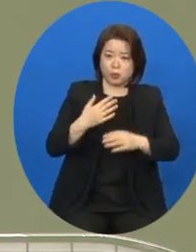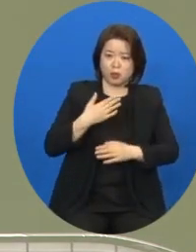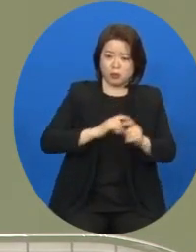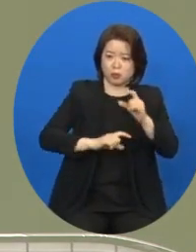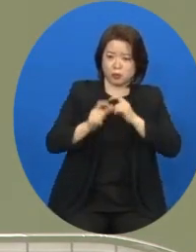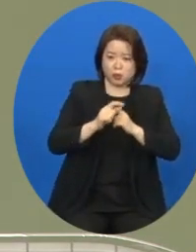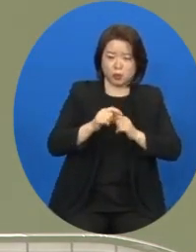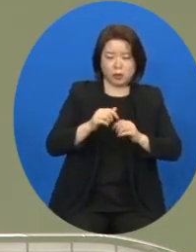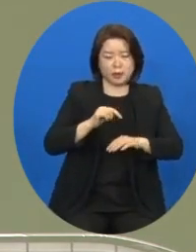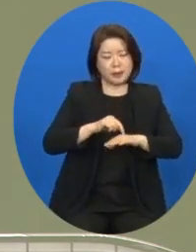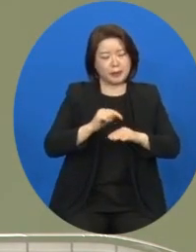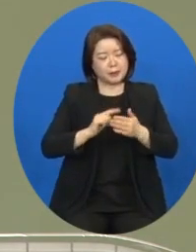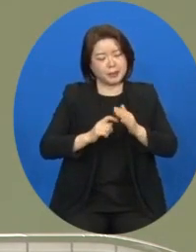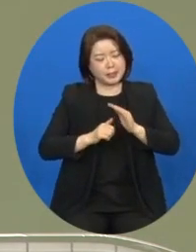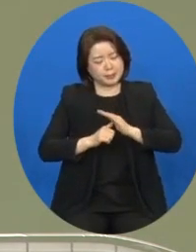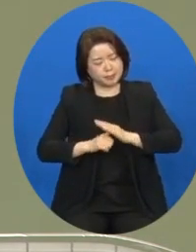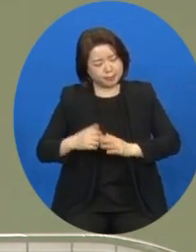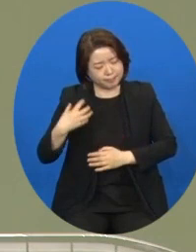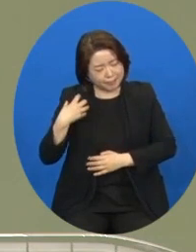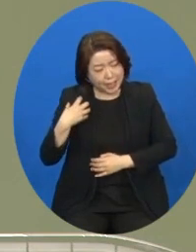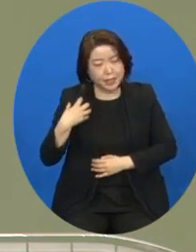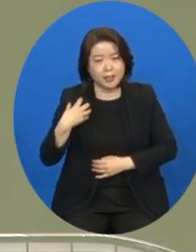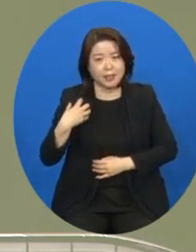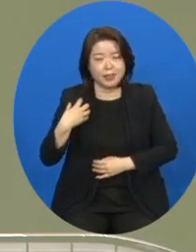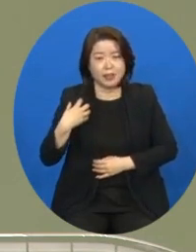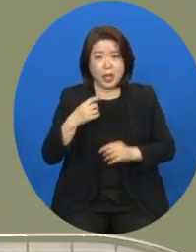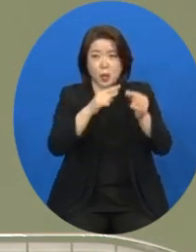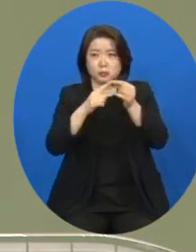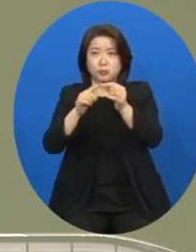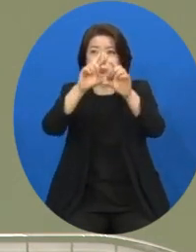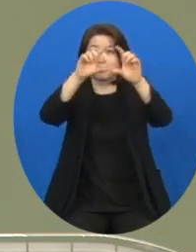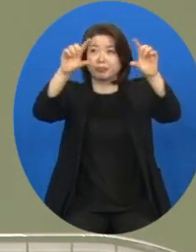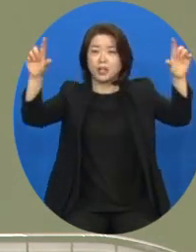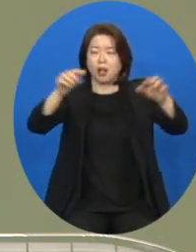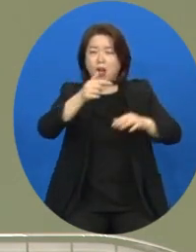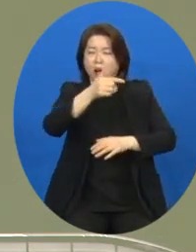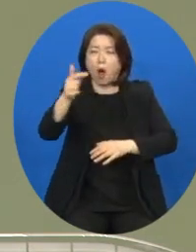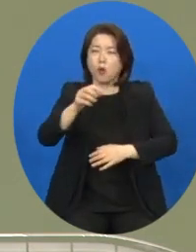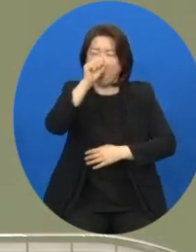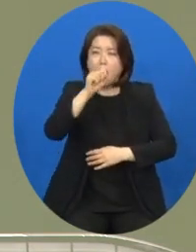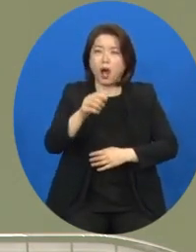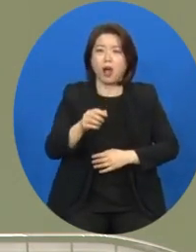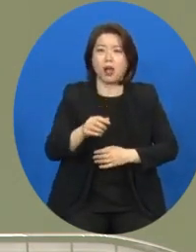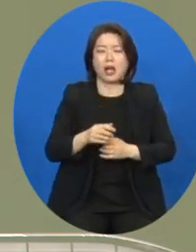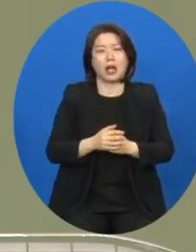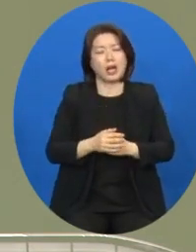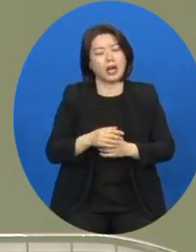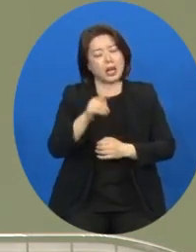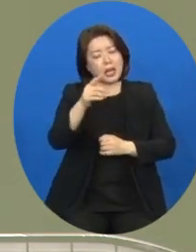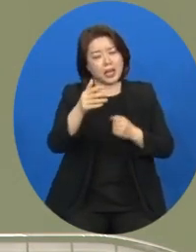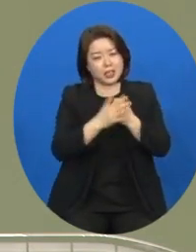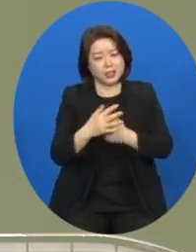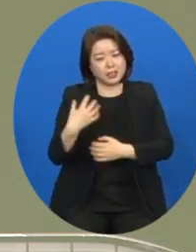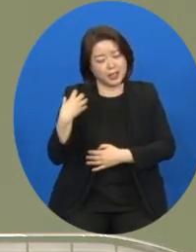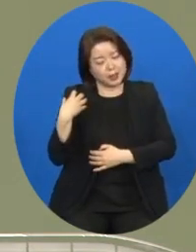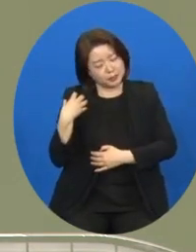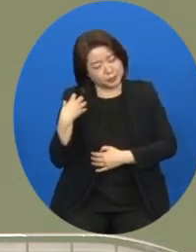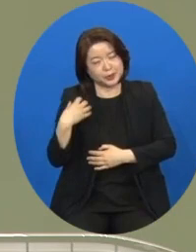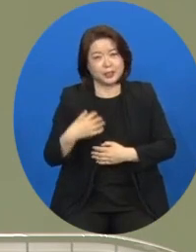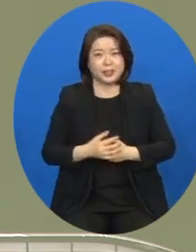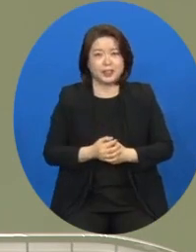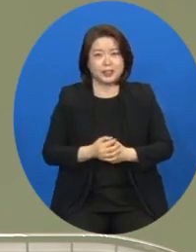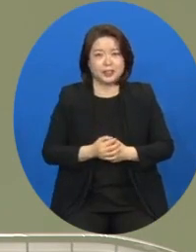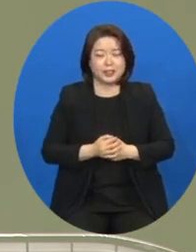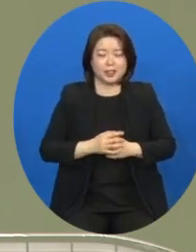눌리잖아요. 표만 거창하지. 그것 때문에 한동안 마음이 무겁고 두렵기도